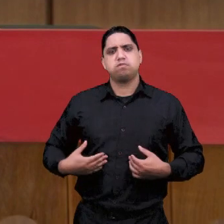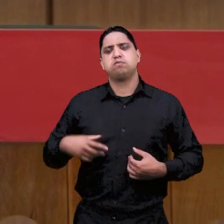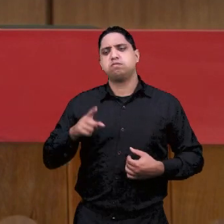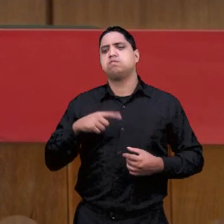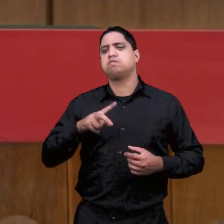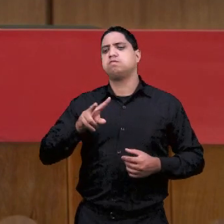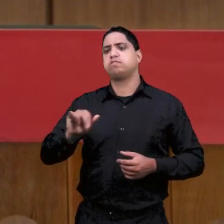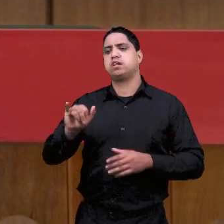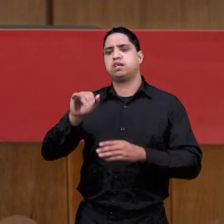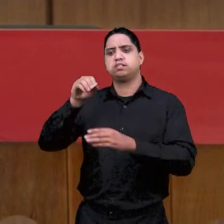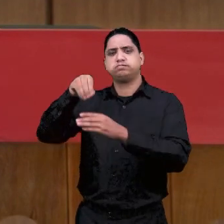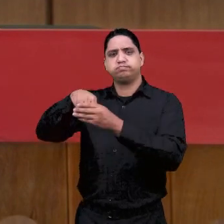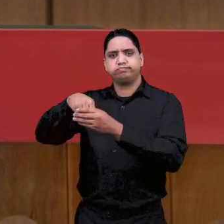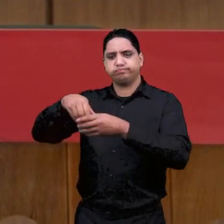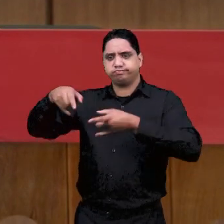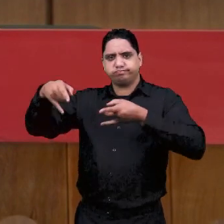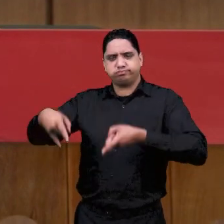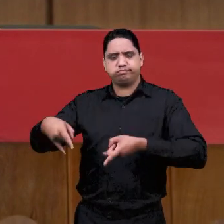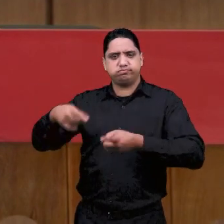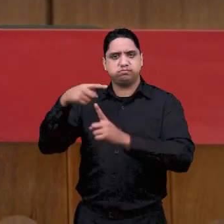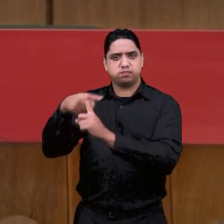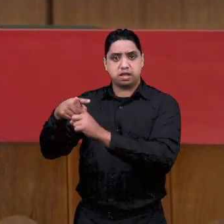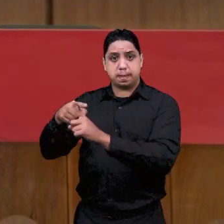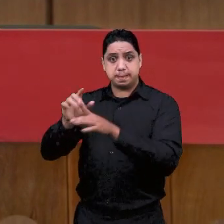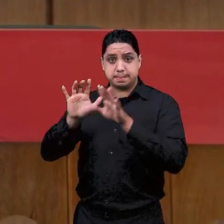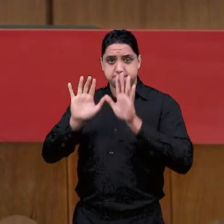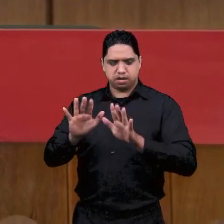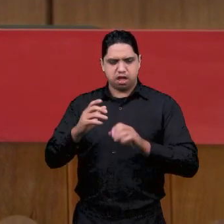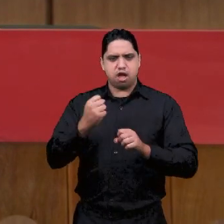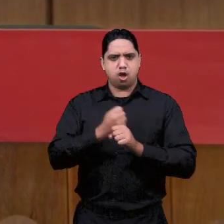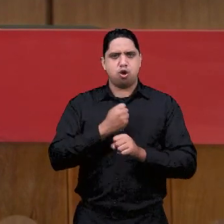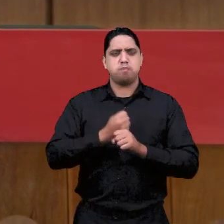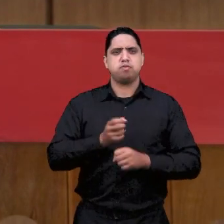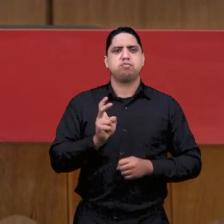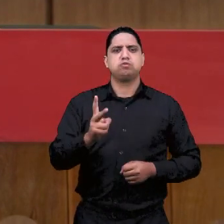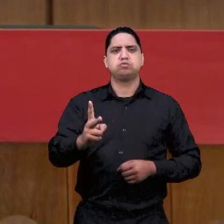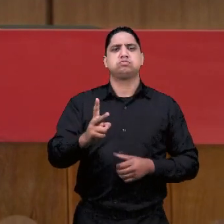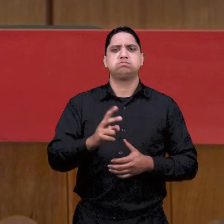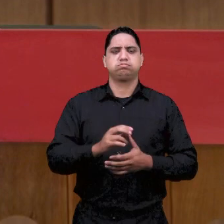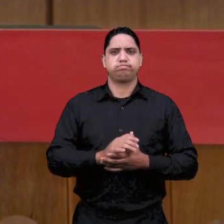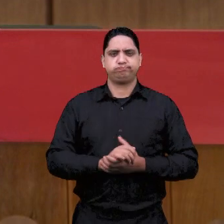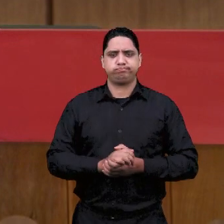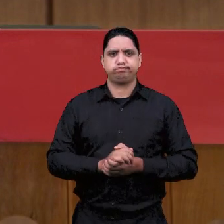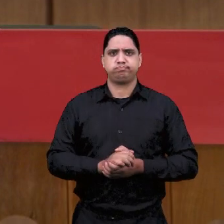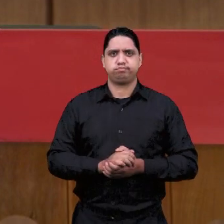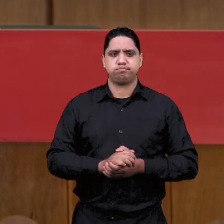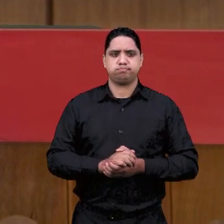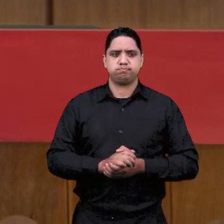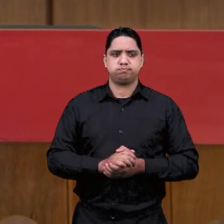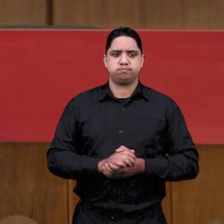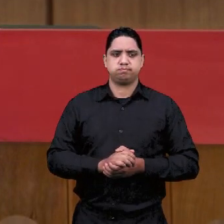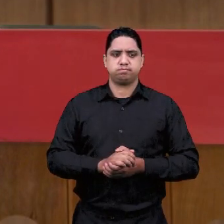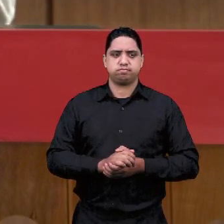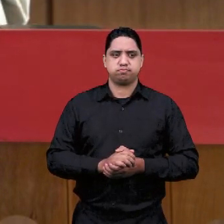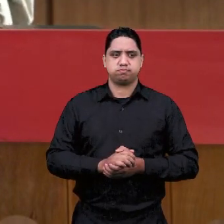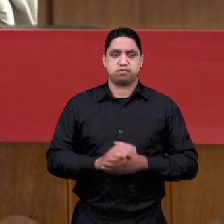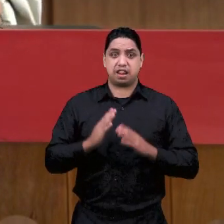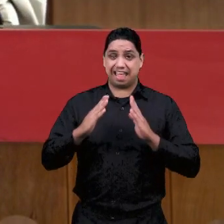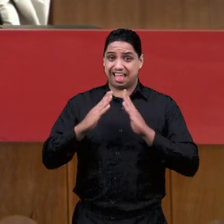frères, l'Église, elle n'est pas subordonnée au vouloir